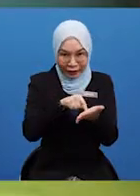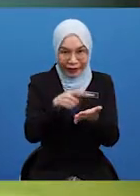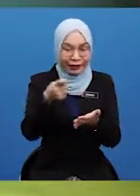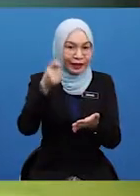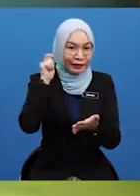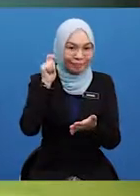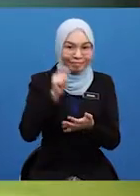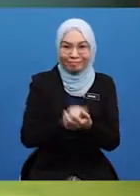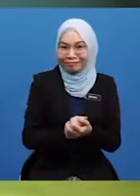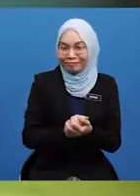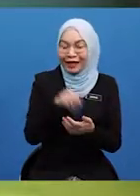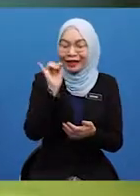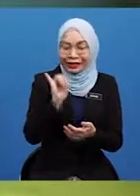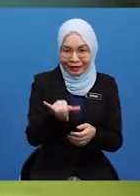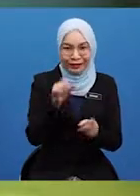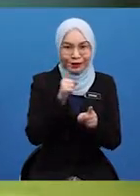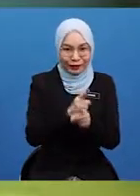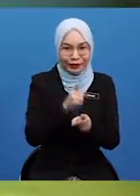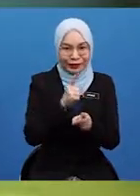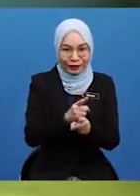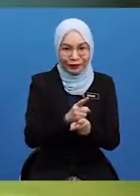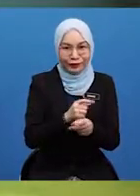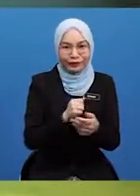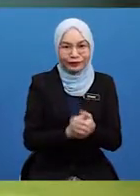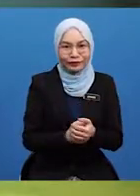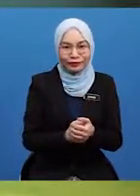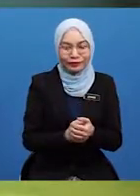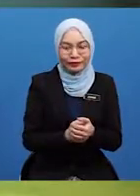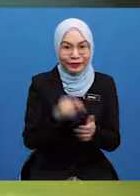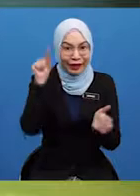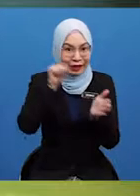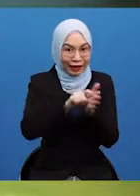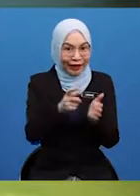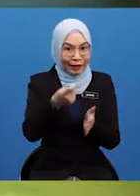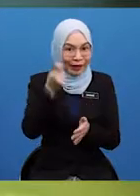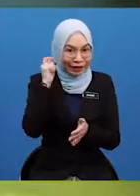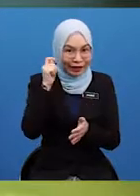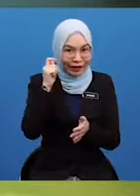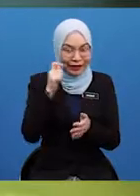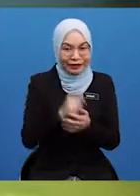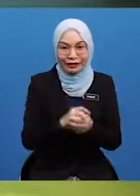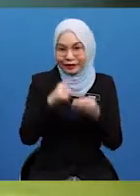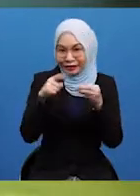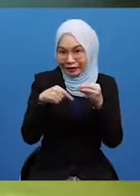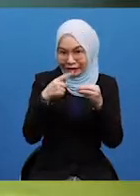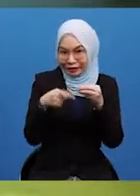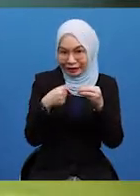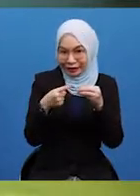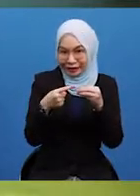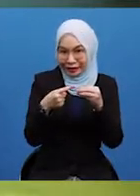iya betul tuh muring-muring gambar tadi berkaitan dengan